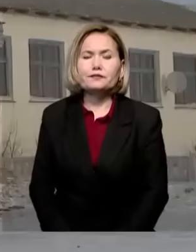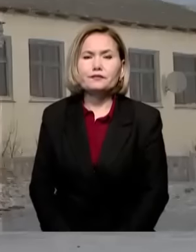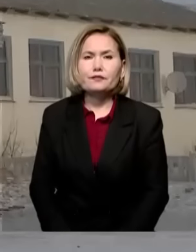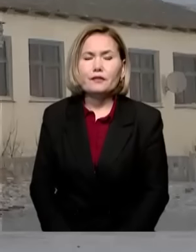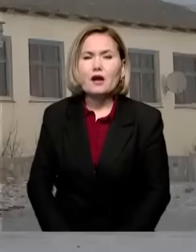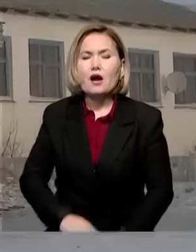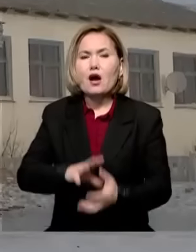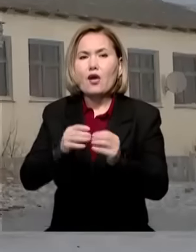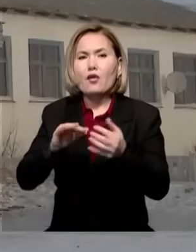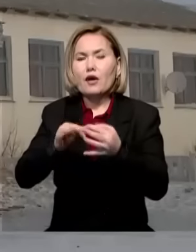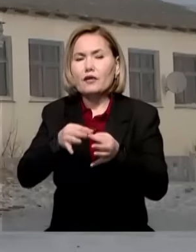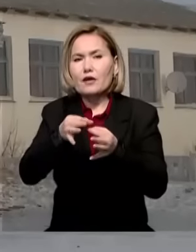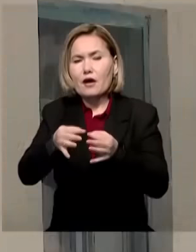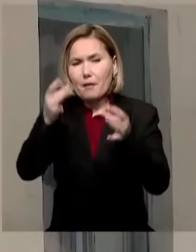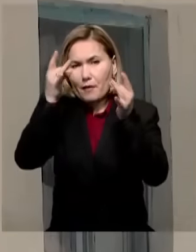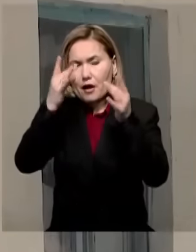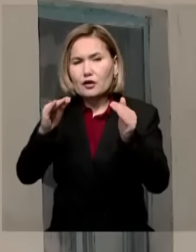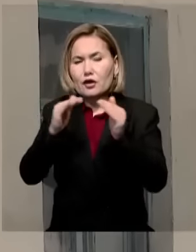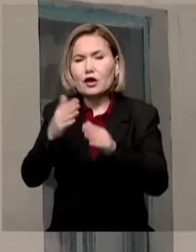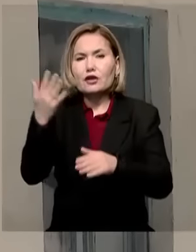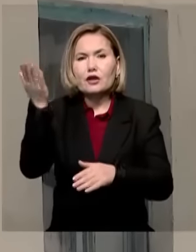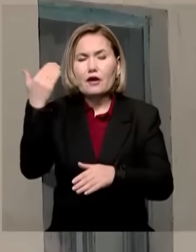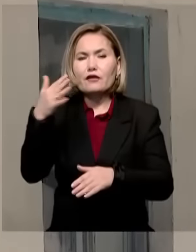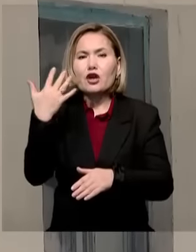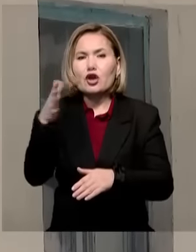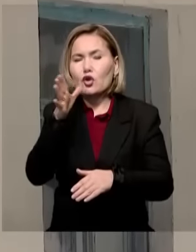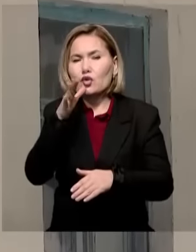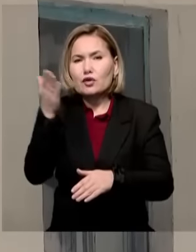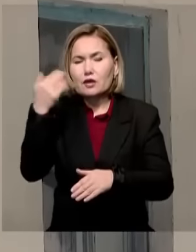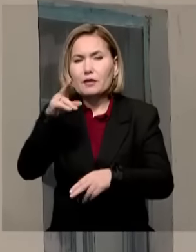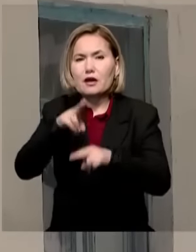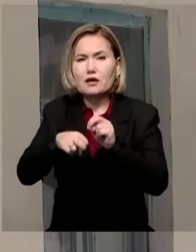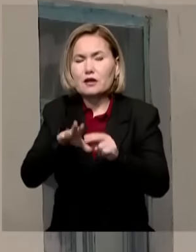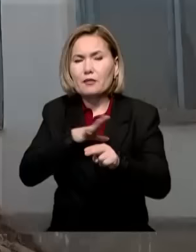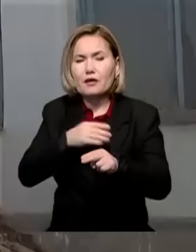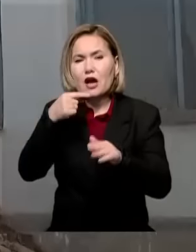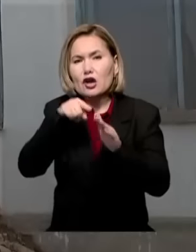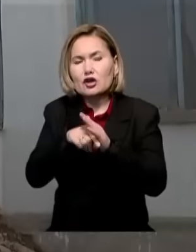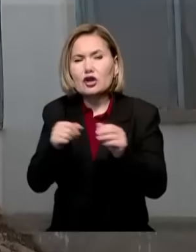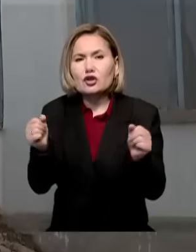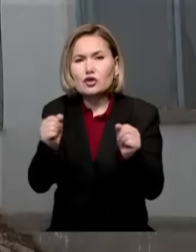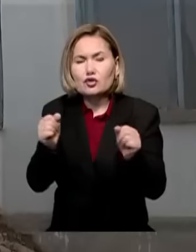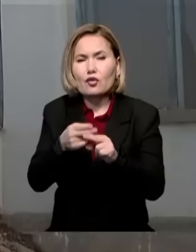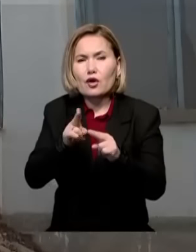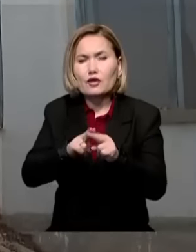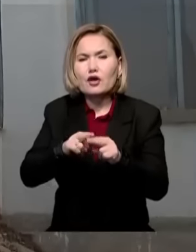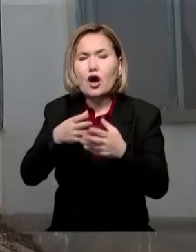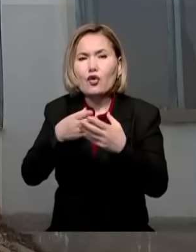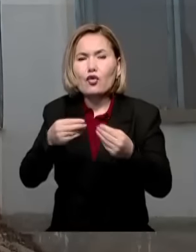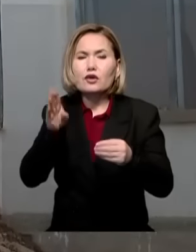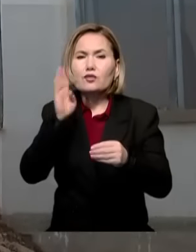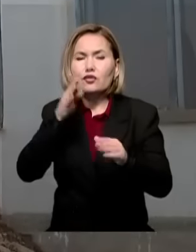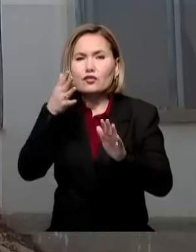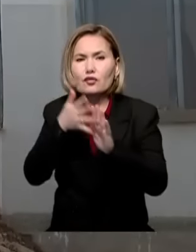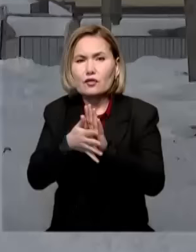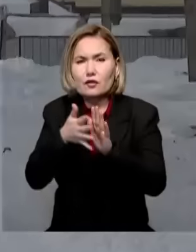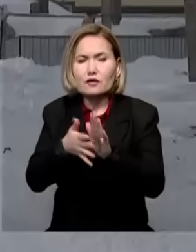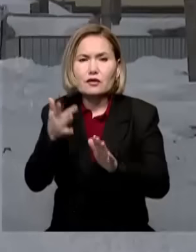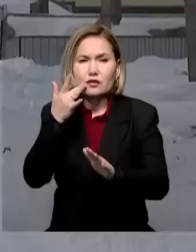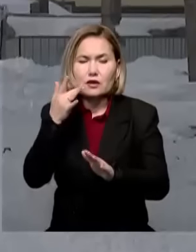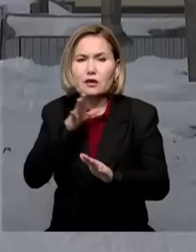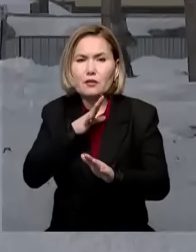Үлгі ауылындағы мәдениет үйі осыдан жарты ғасыр бұрын бой көтерген. Ескі ғимарат қыста суық болса, көктемде шатырынан су сорғалайтын, дейді ауыл